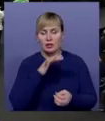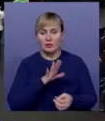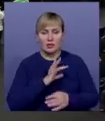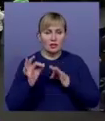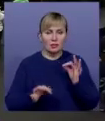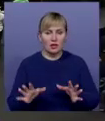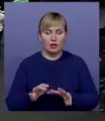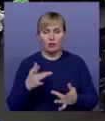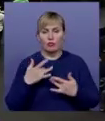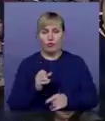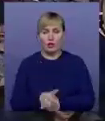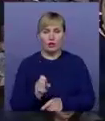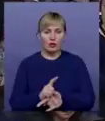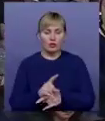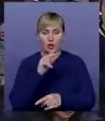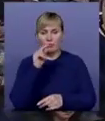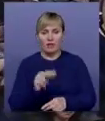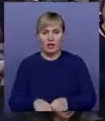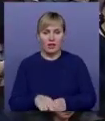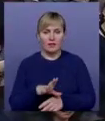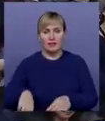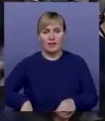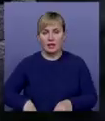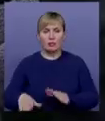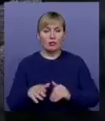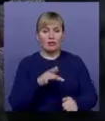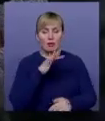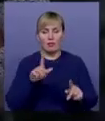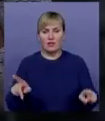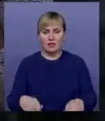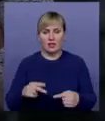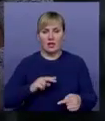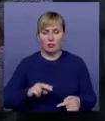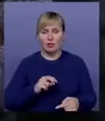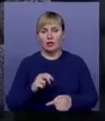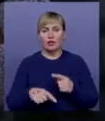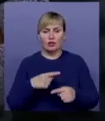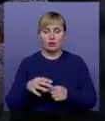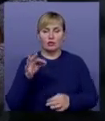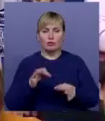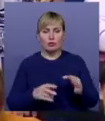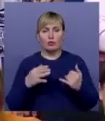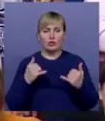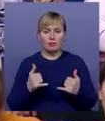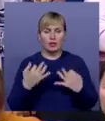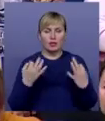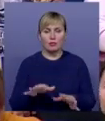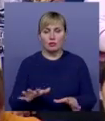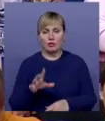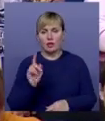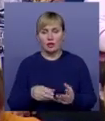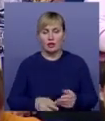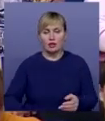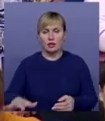несправедливо уволен за ложное обвинение в адрес директора спустя время его восстановили на работу через суд однако теперь его не подпуская даже на